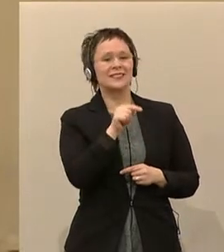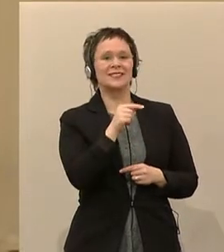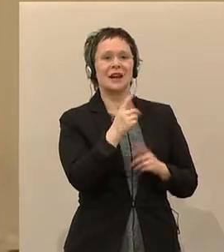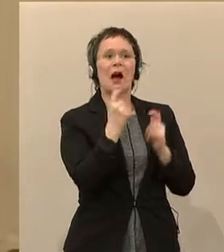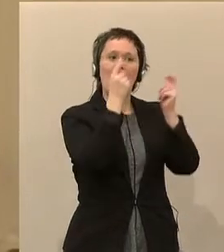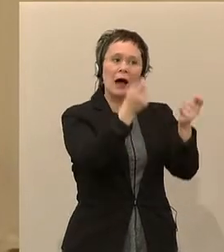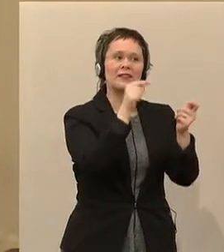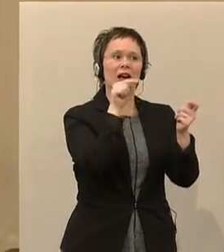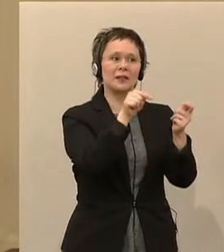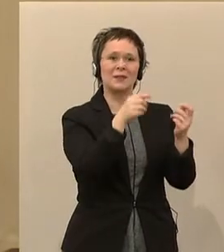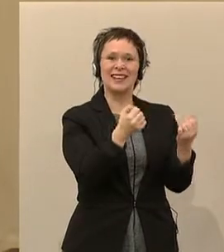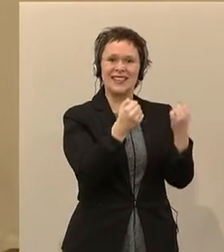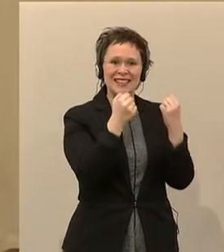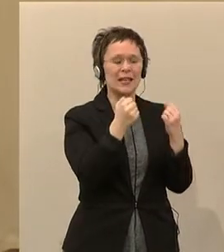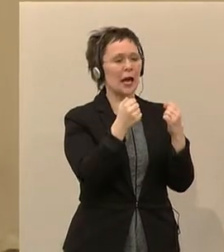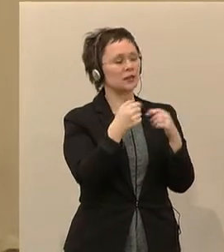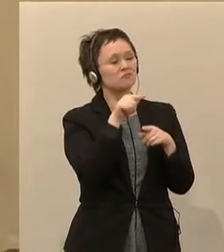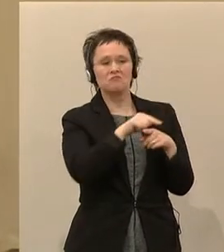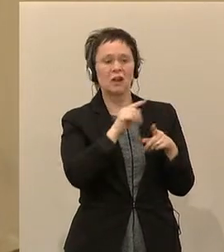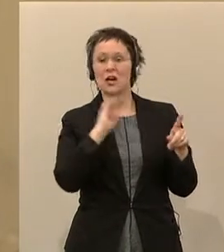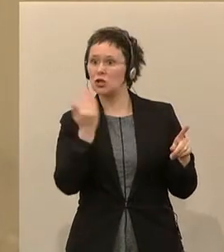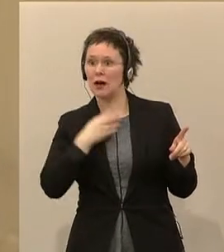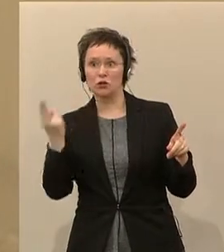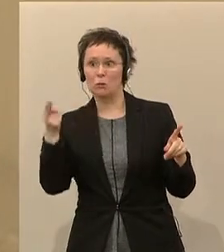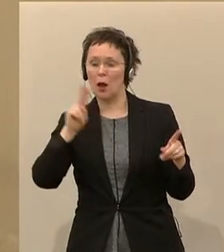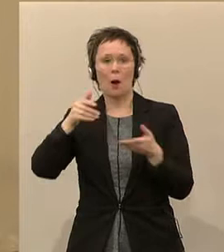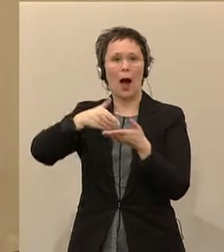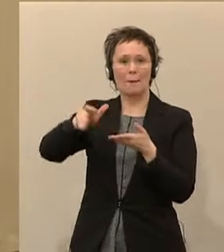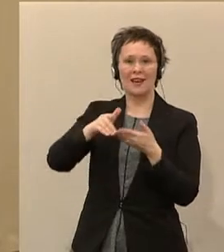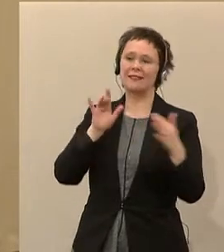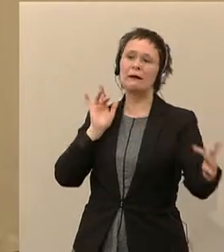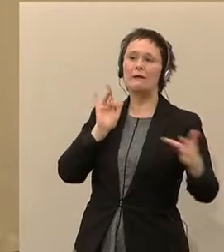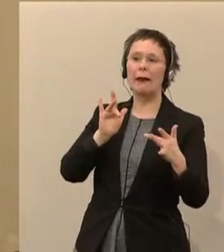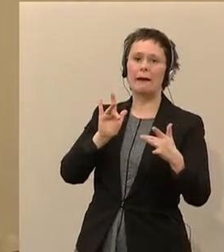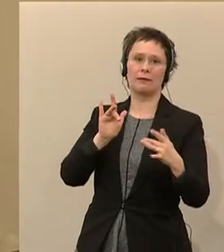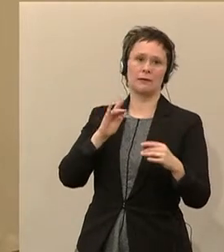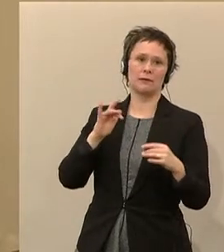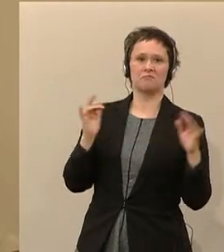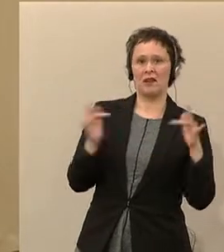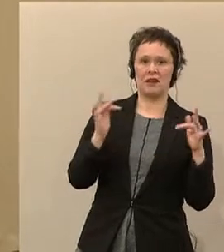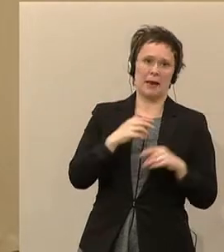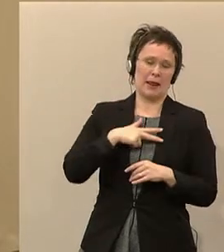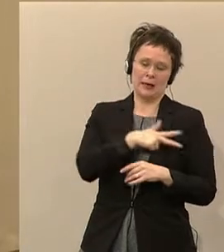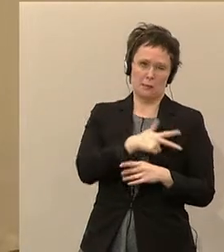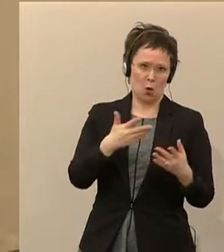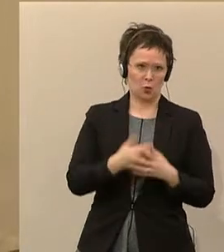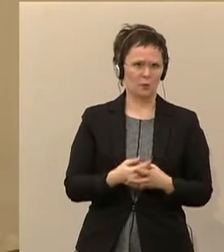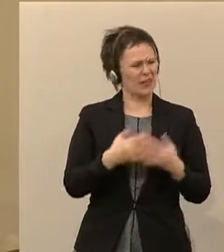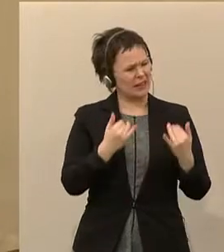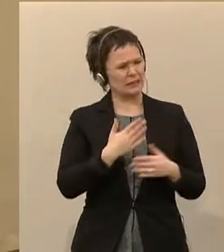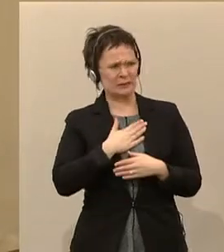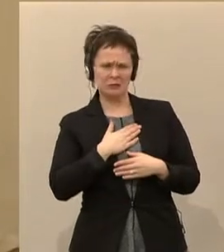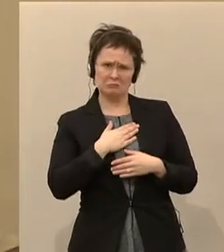der mit den Stimmen von Schwarz und Blau abgelehnt worden ist, gegen die Stimmen der Opposition. Man könnte jetzt fast meinen, Sie verschließen